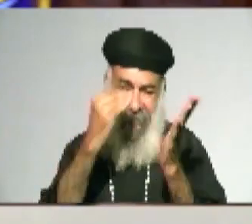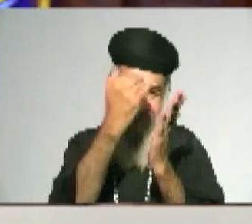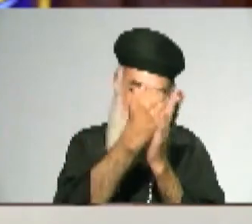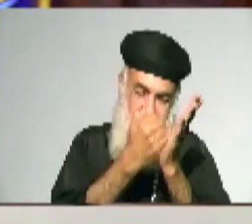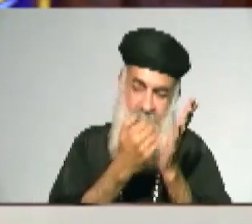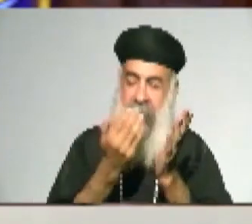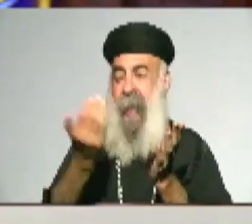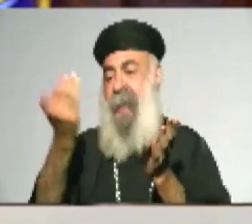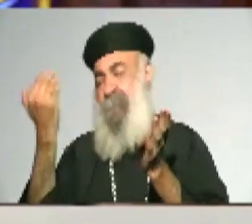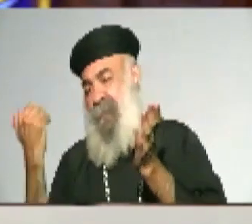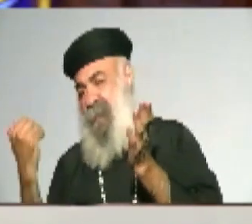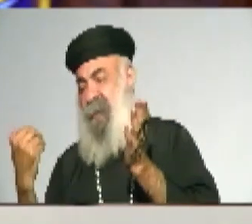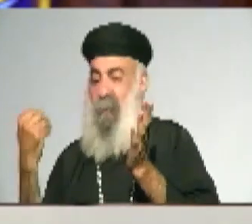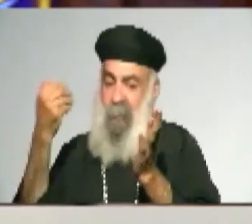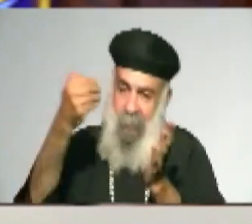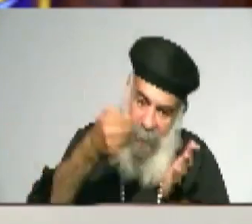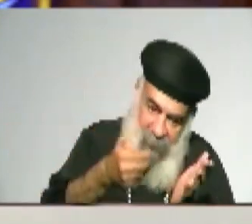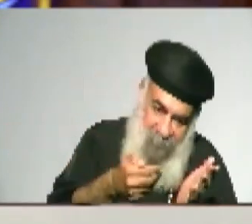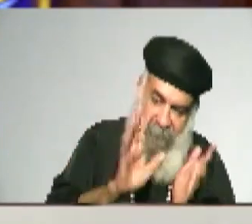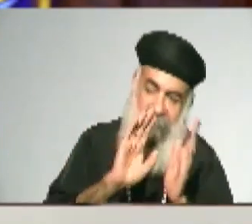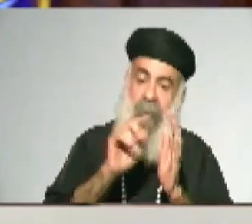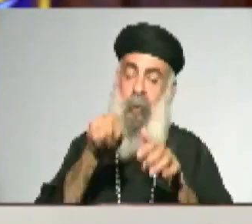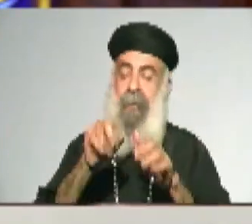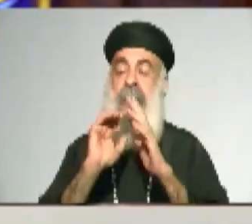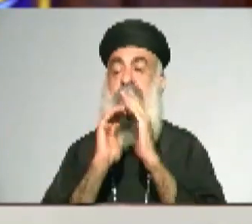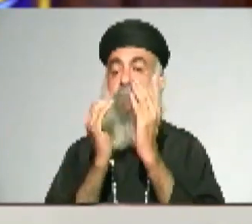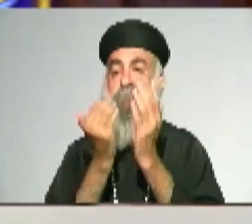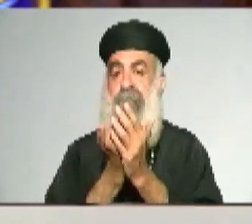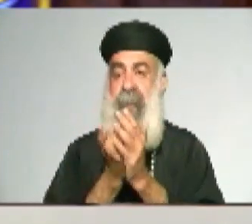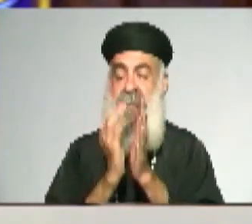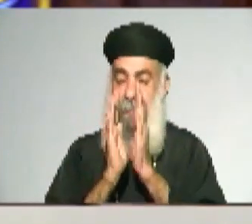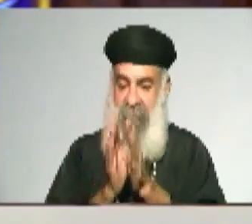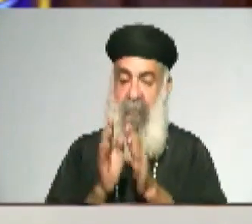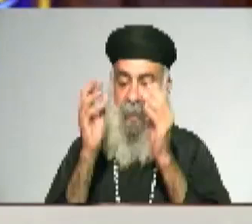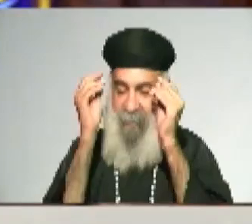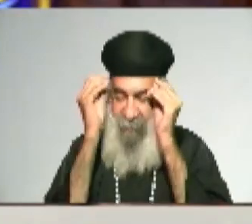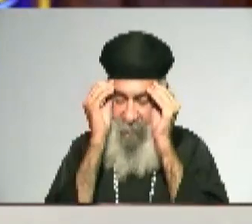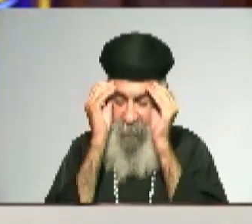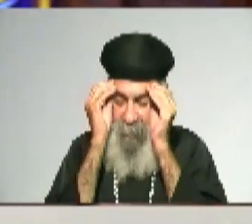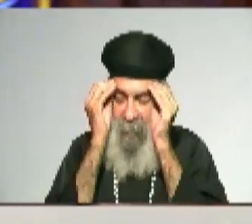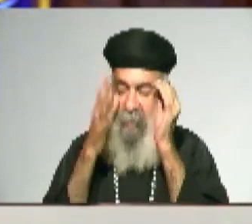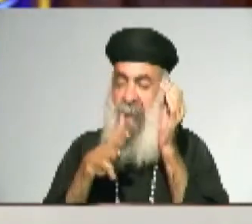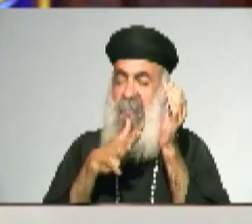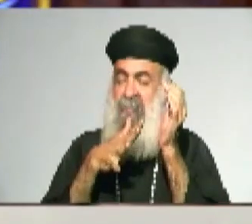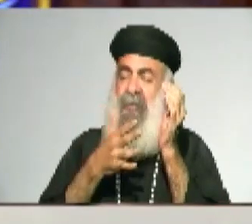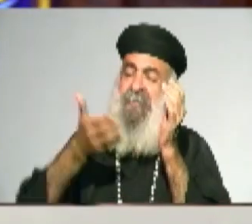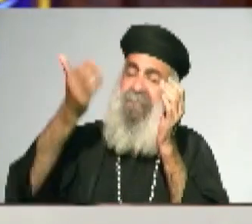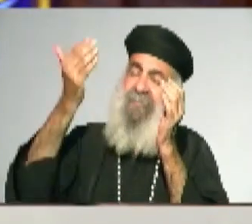قبل الاتحاد ولا بعد الاتحاد. ده الإيمان اللي استوعبه أباؤنا